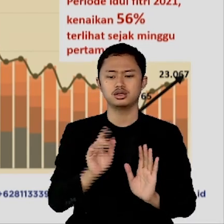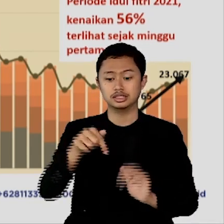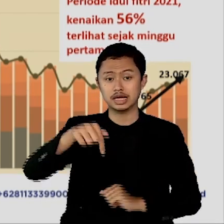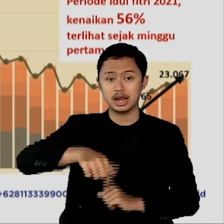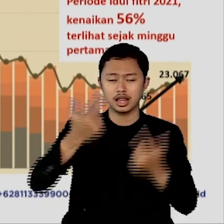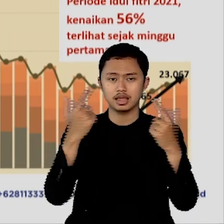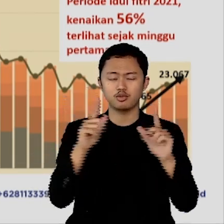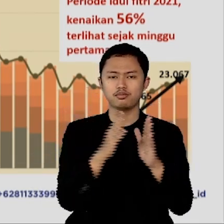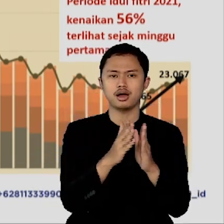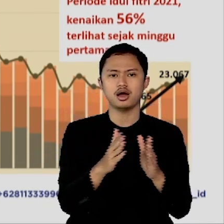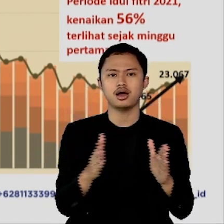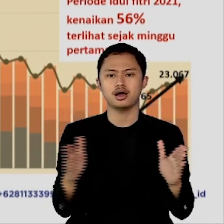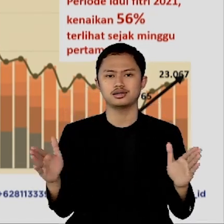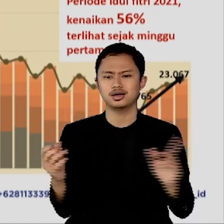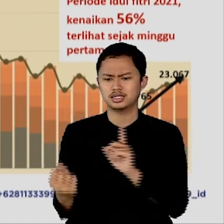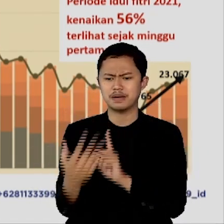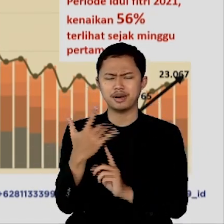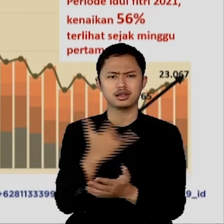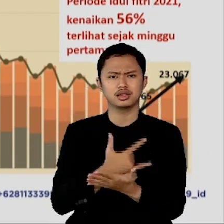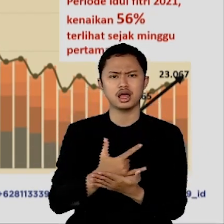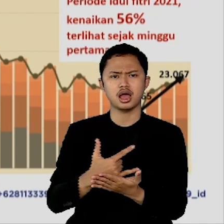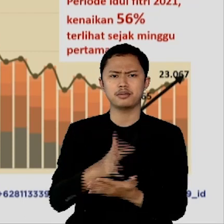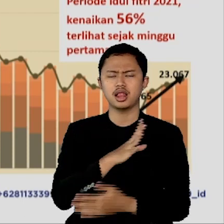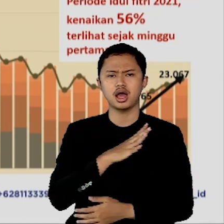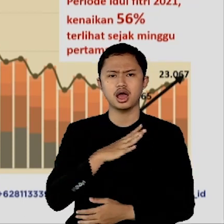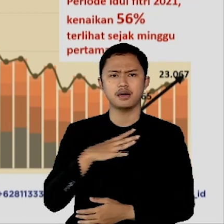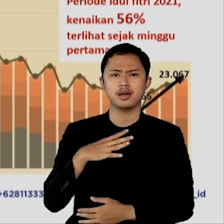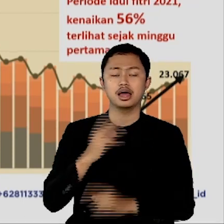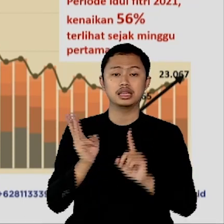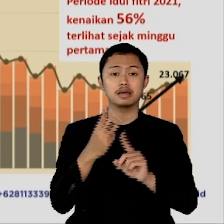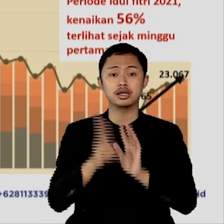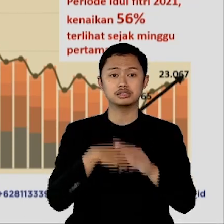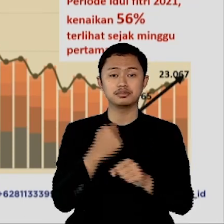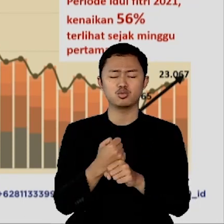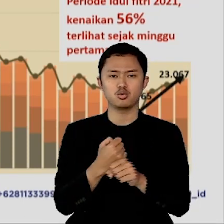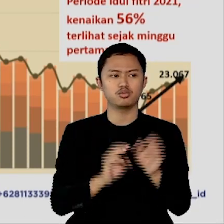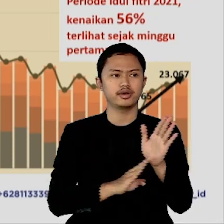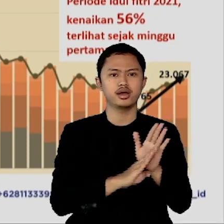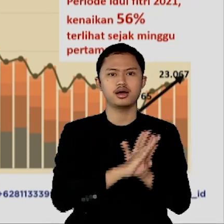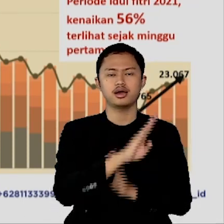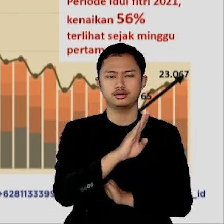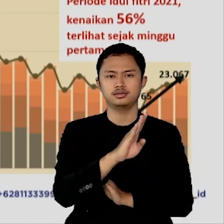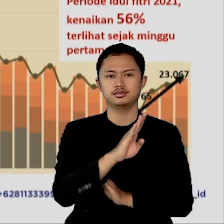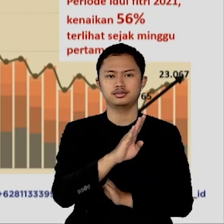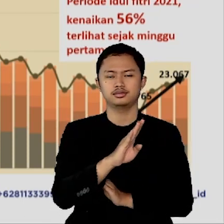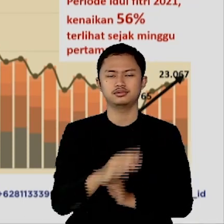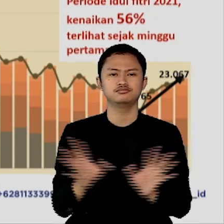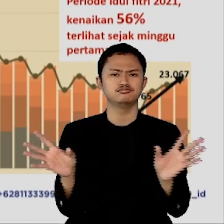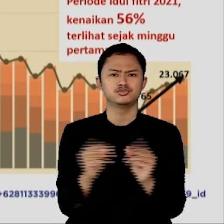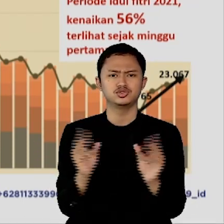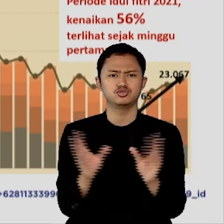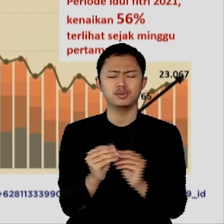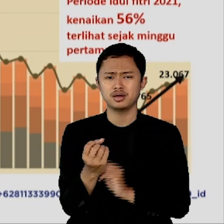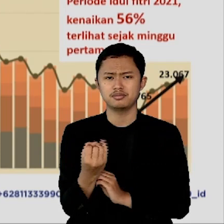cukup Hai dampaknya juga bertahan cukup lama yaitu 13minggu kenaikan total kenaikan